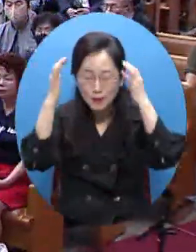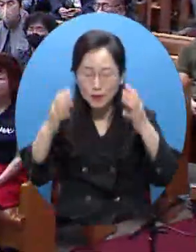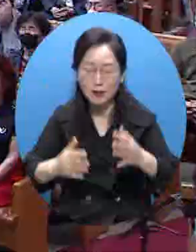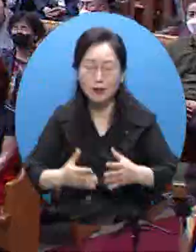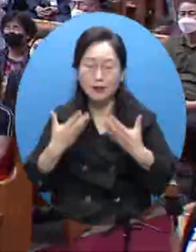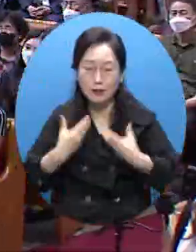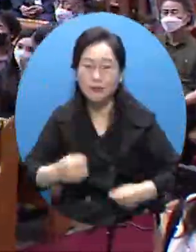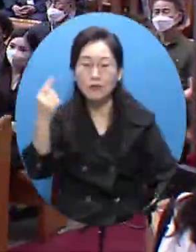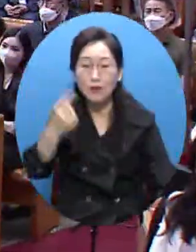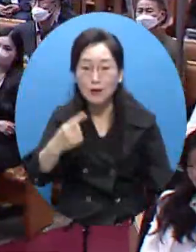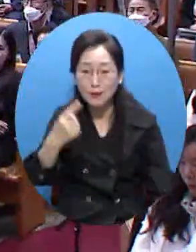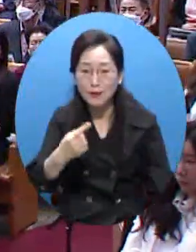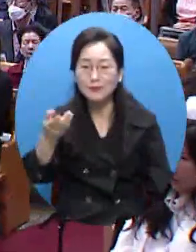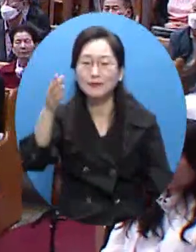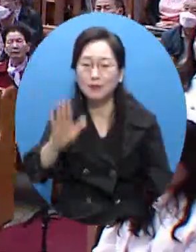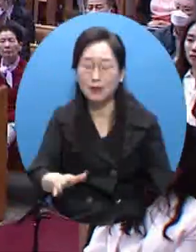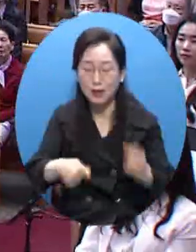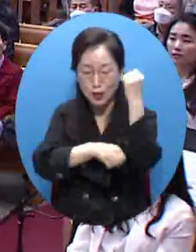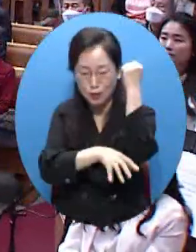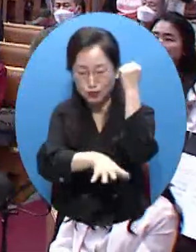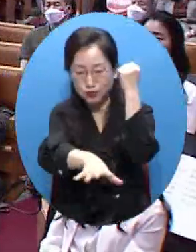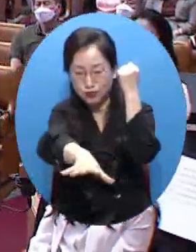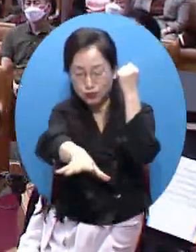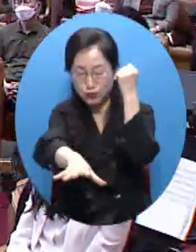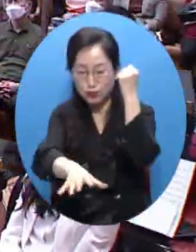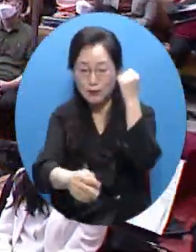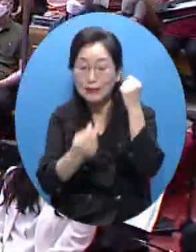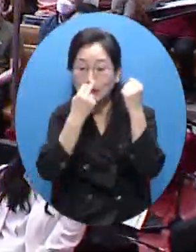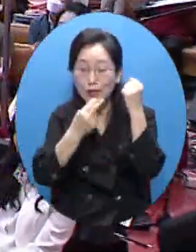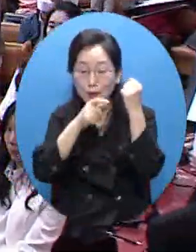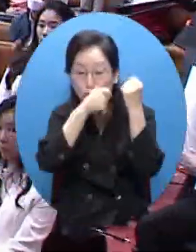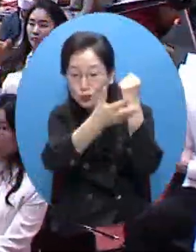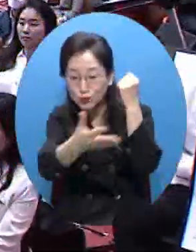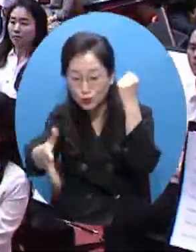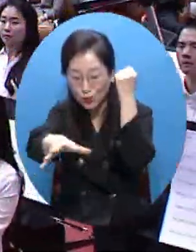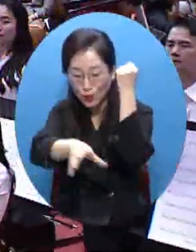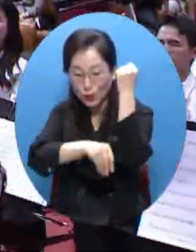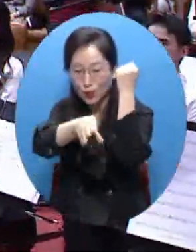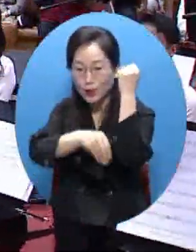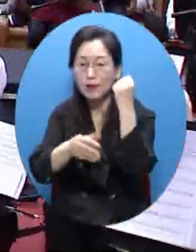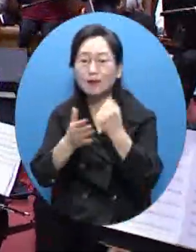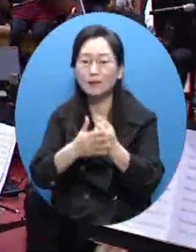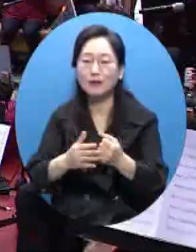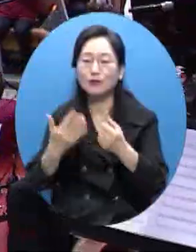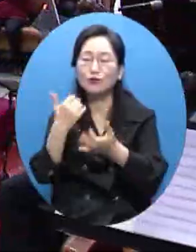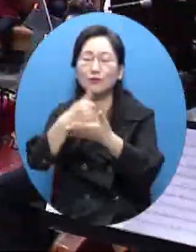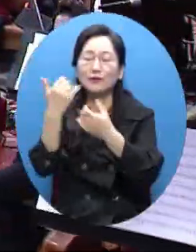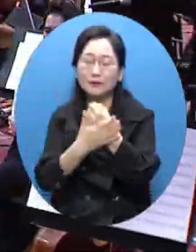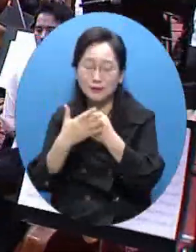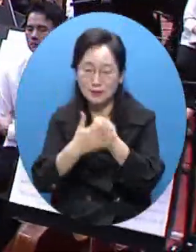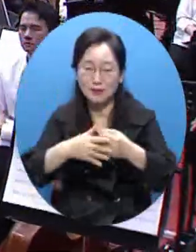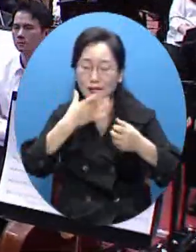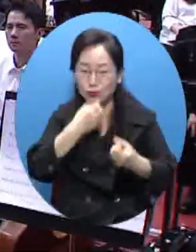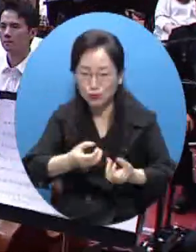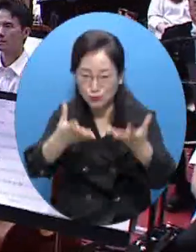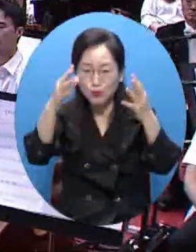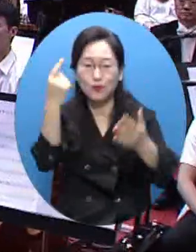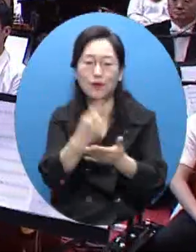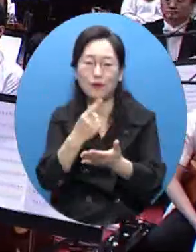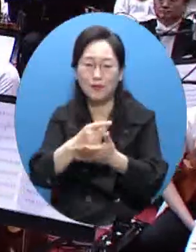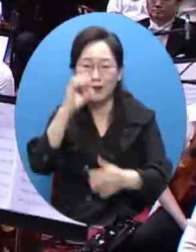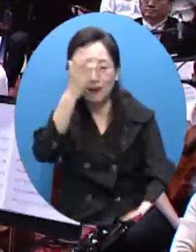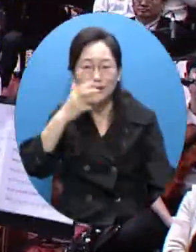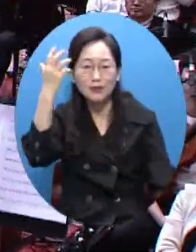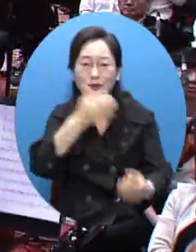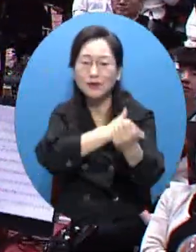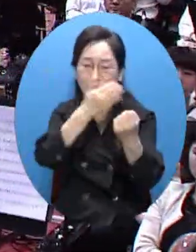상황이 다가와도 그 뿌리가 생명수 강에 적셔져 있기 때문에 주님의 은혜가 임해서 주님의 축복이 임해서 주님의 성령